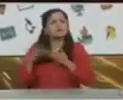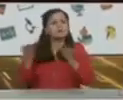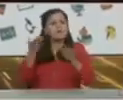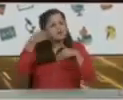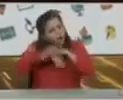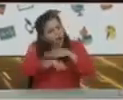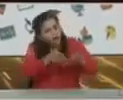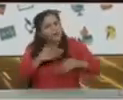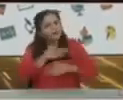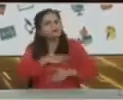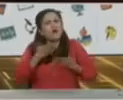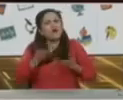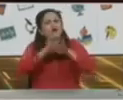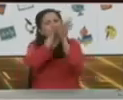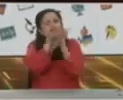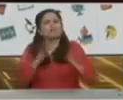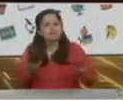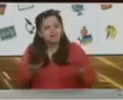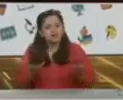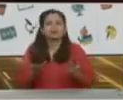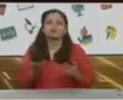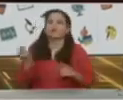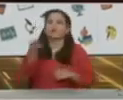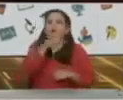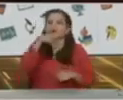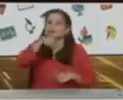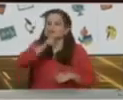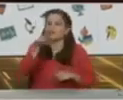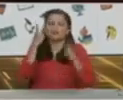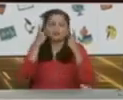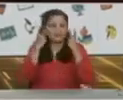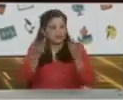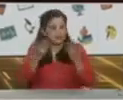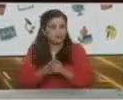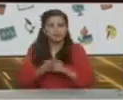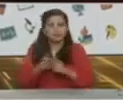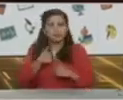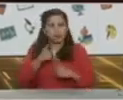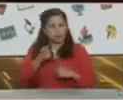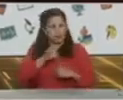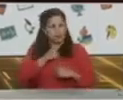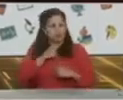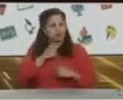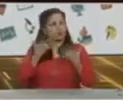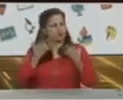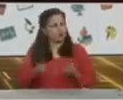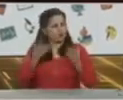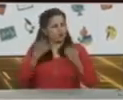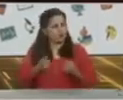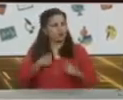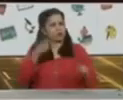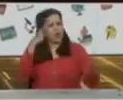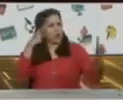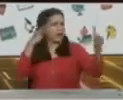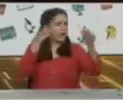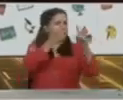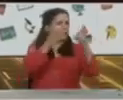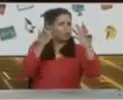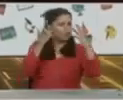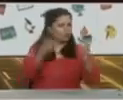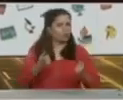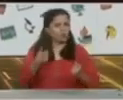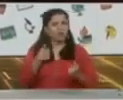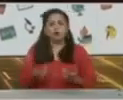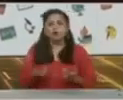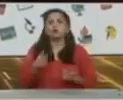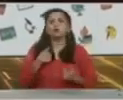है। आप खुद भी देखिए, जब हमारी इच्छाएं, हमारे लक्ष्य देश की